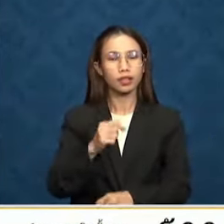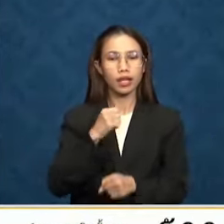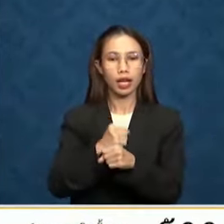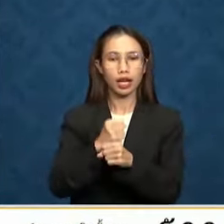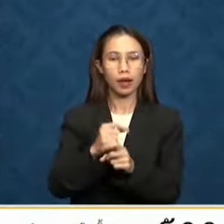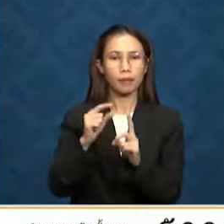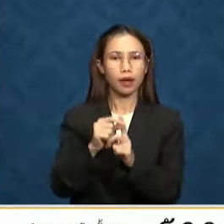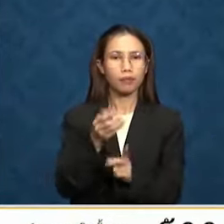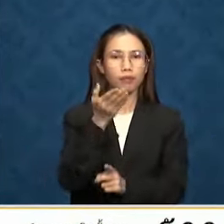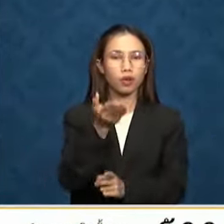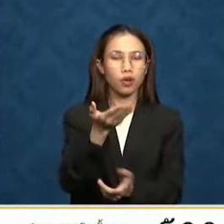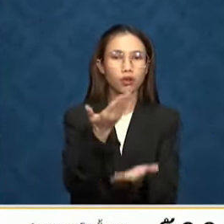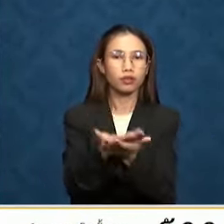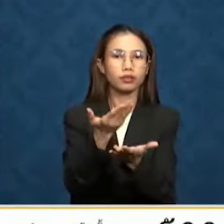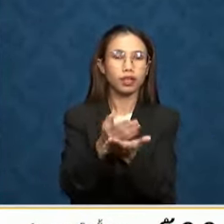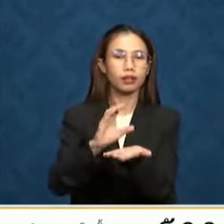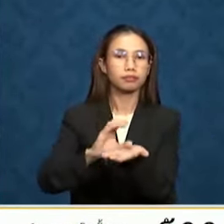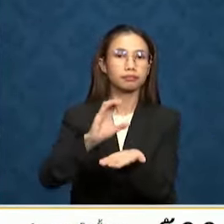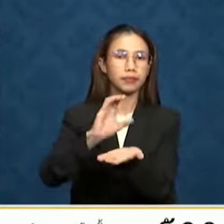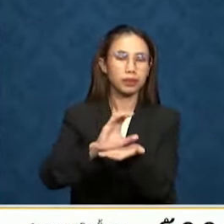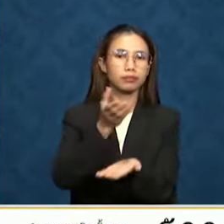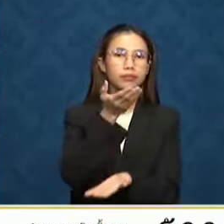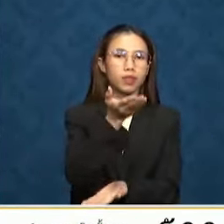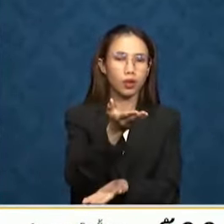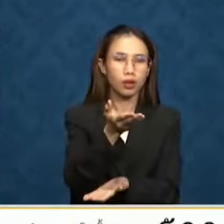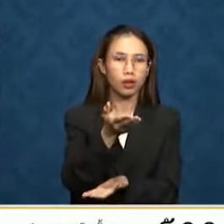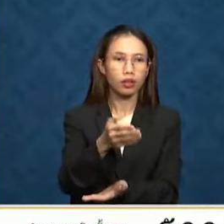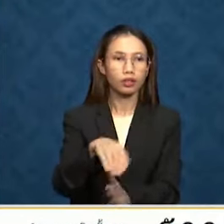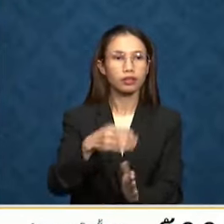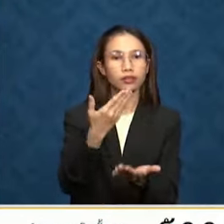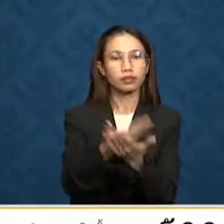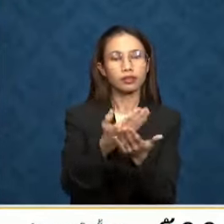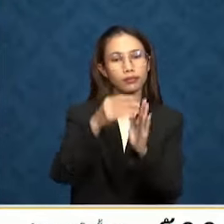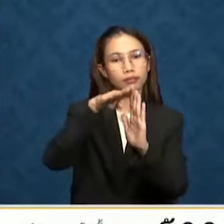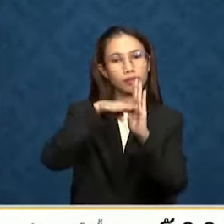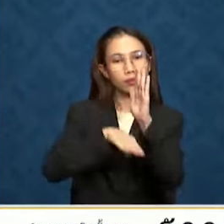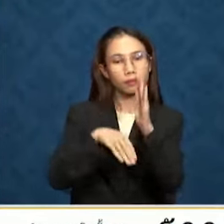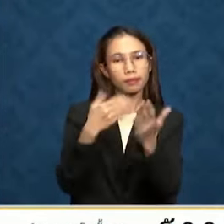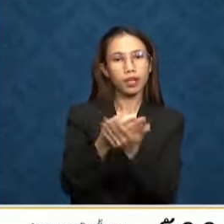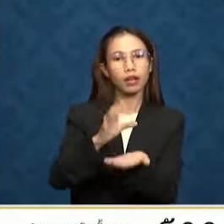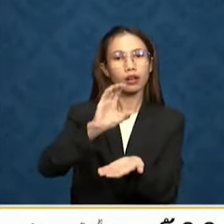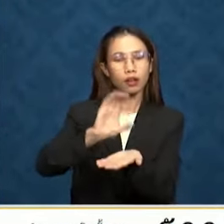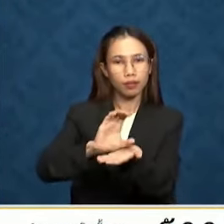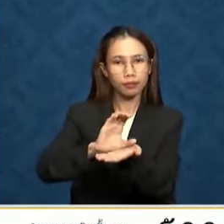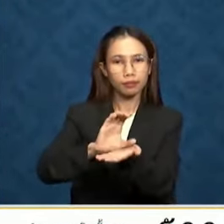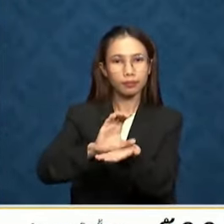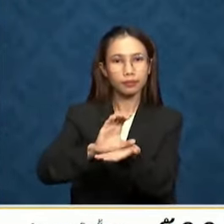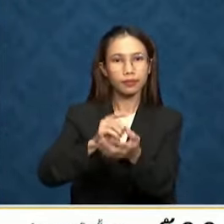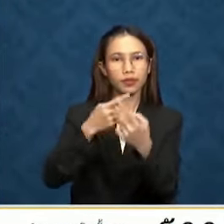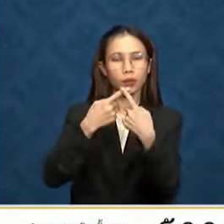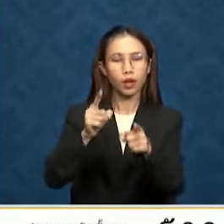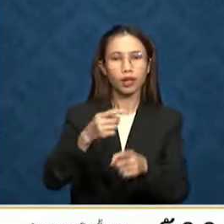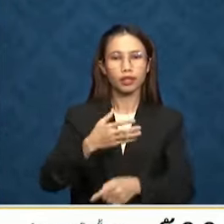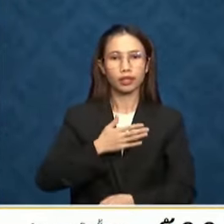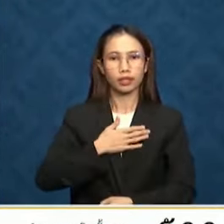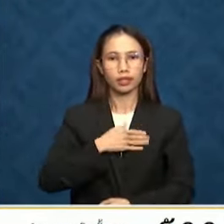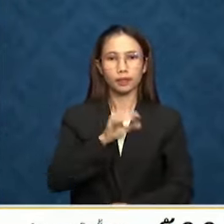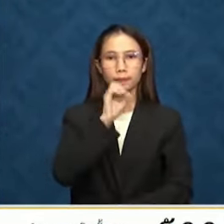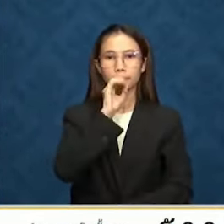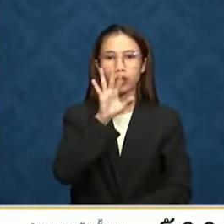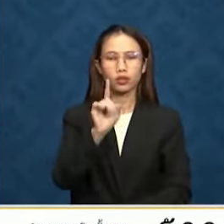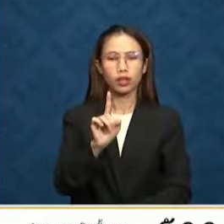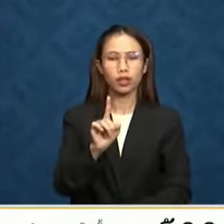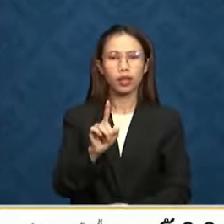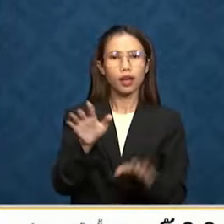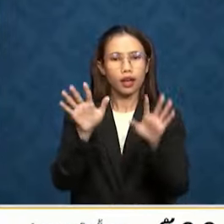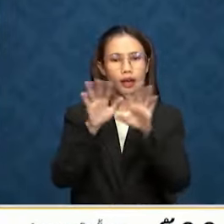ของบประมาณซึ่งกระบวนการงบประมาณของบ้านเราเราเนี่ยเรียกว่าเป็นแบบ Bottomupแต่ดิฉันจะบอกอย่างงี้ค่ะว่ามันไม่ใช่